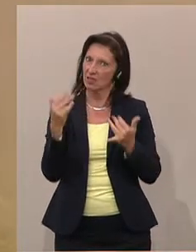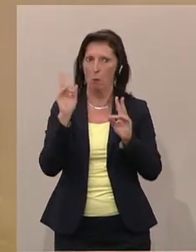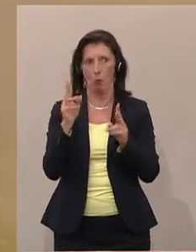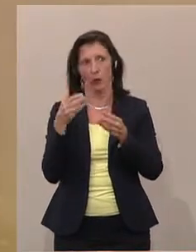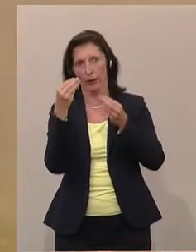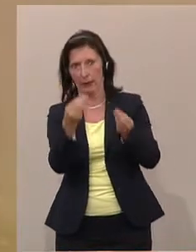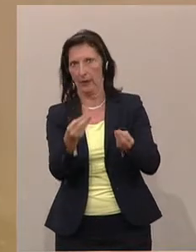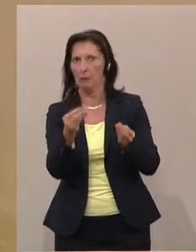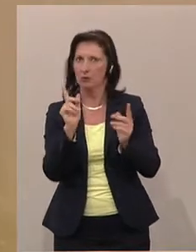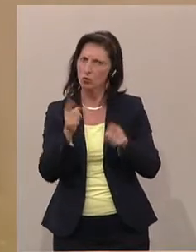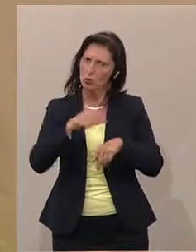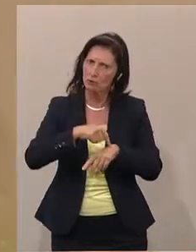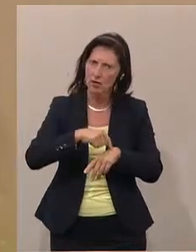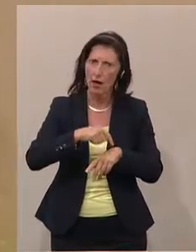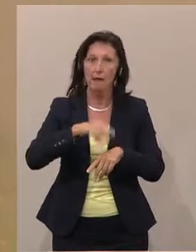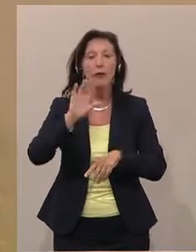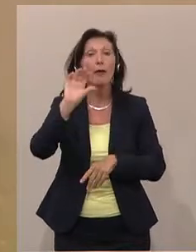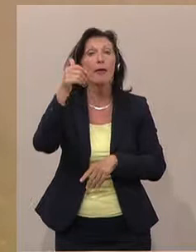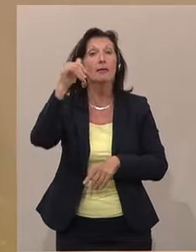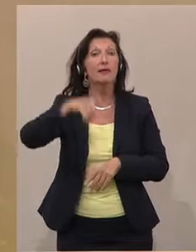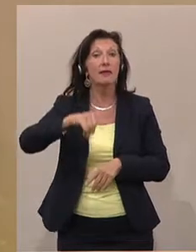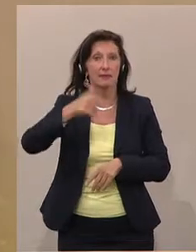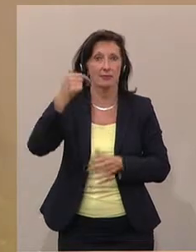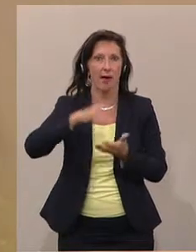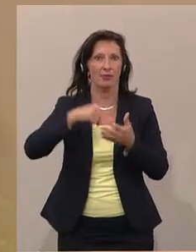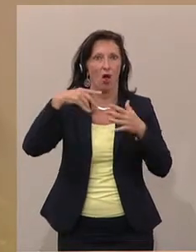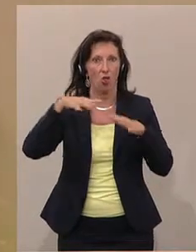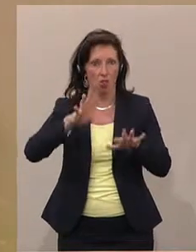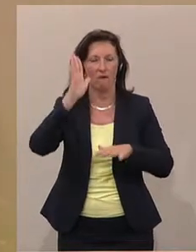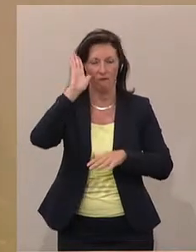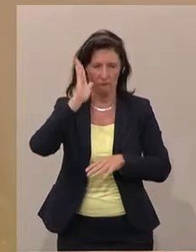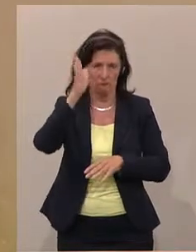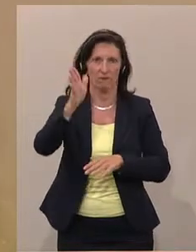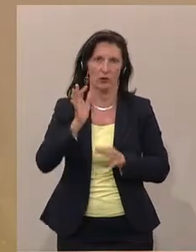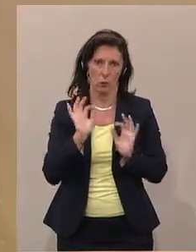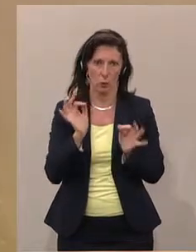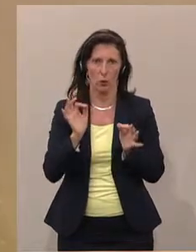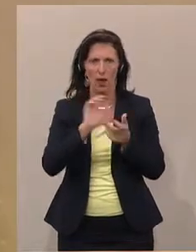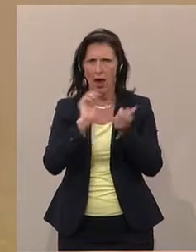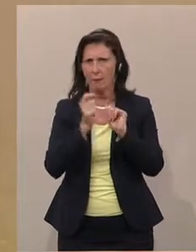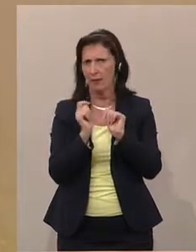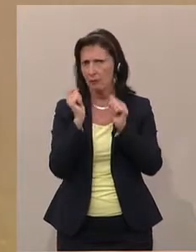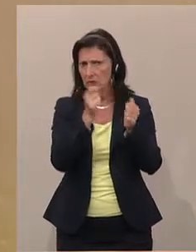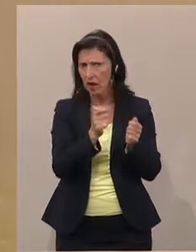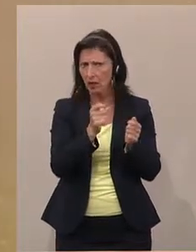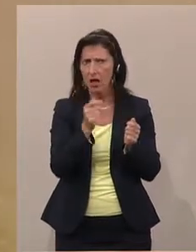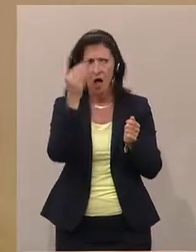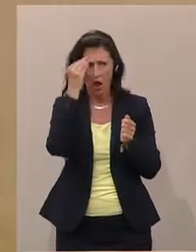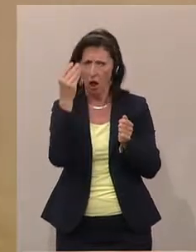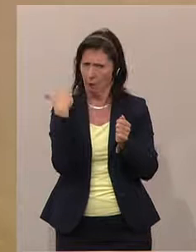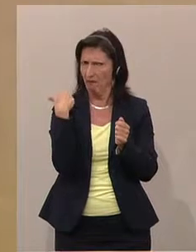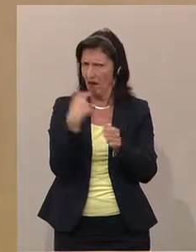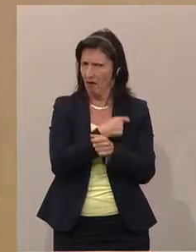Und um eben Zeit zu geben, soll das mit 1. Jänner 2019 schlagend werden. Ich glaube, der Abänderungsantrag ist den Fraktionen